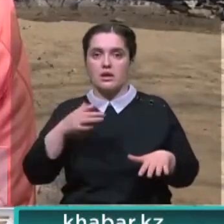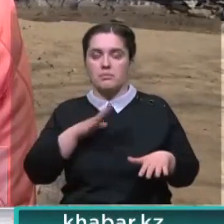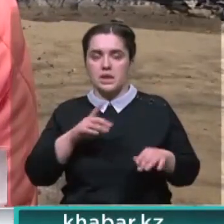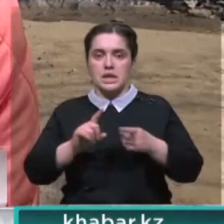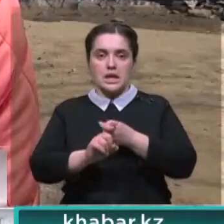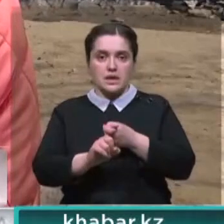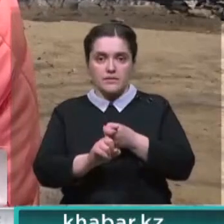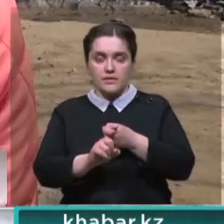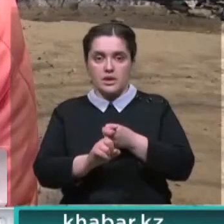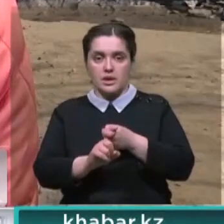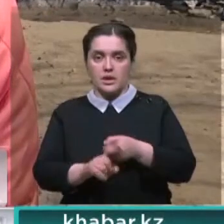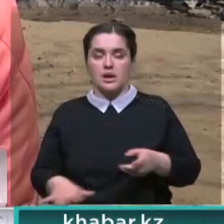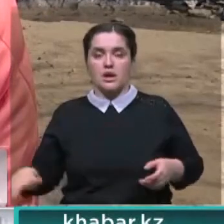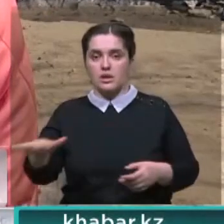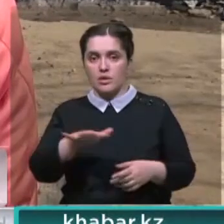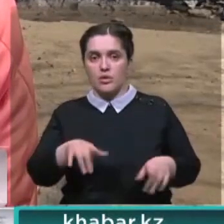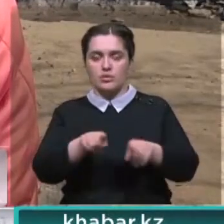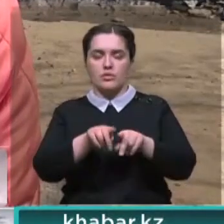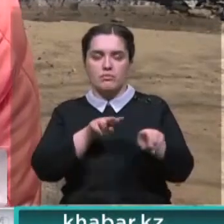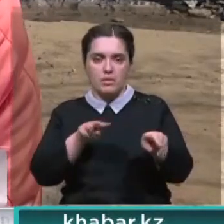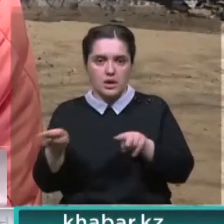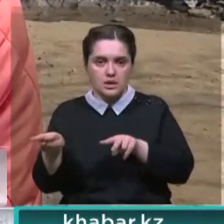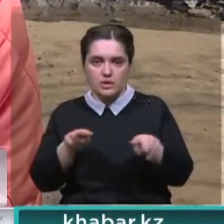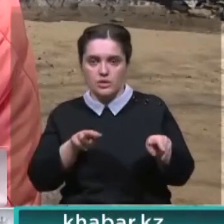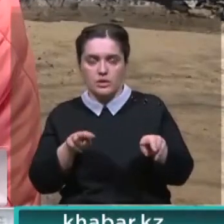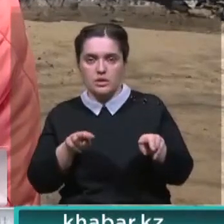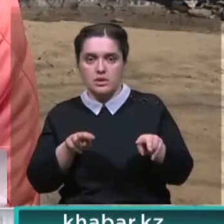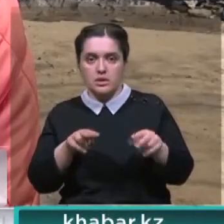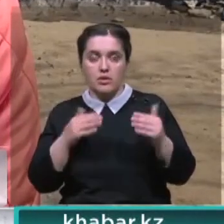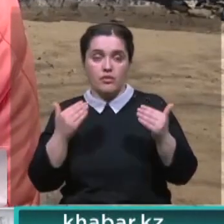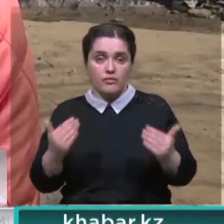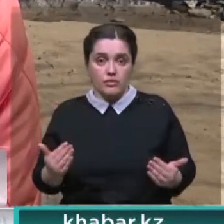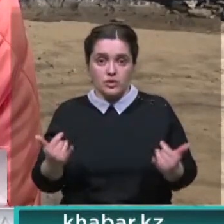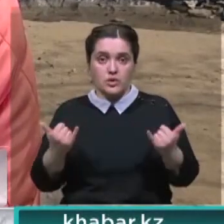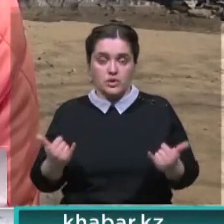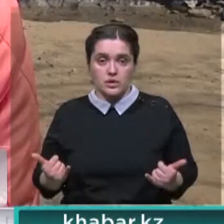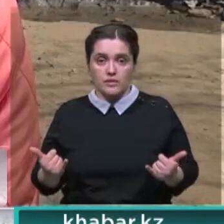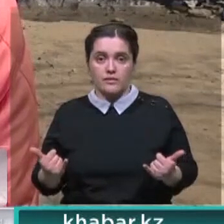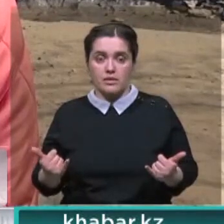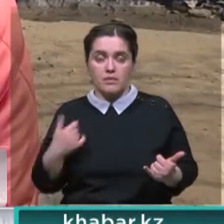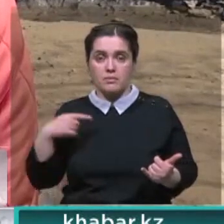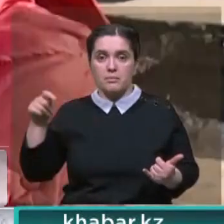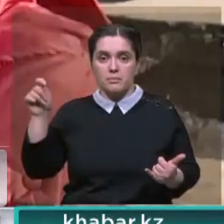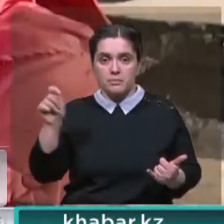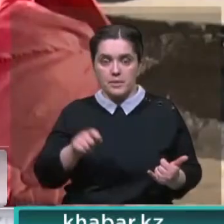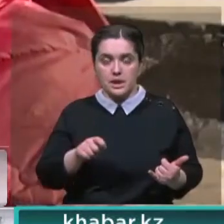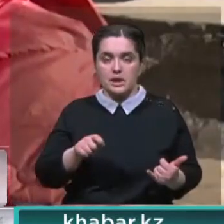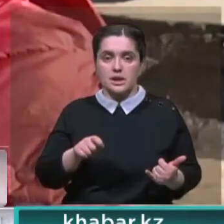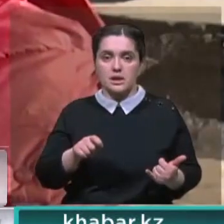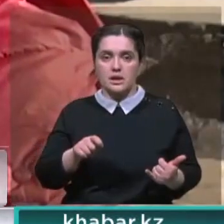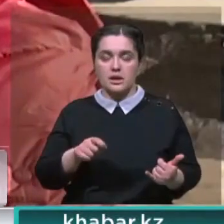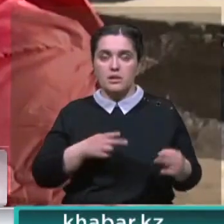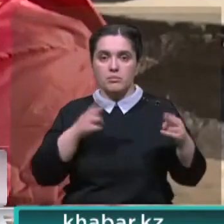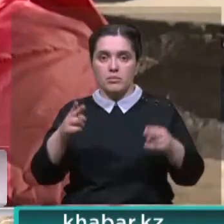связи с регионами, мы тоже мониторили. И вот сегодня мы приехали в регион для того, чтобы